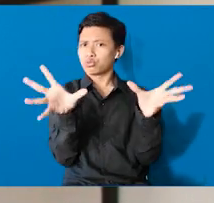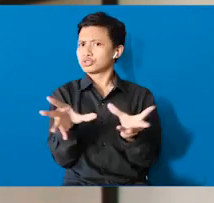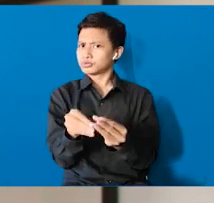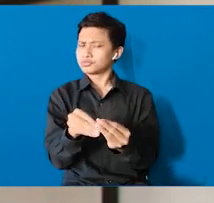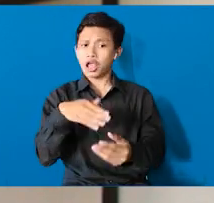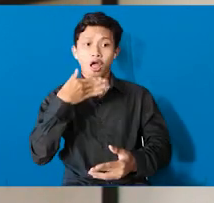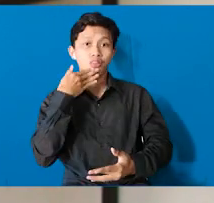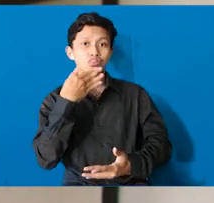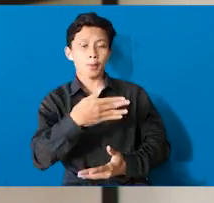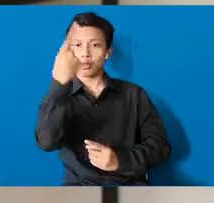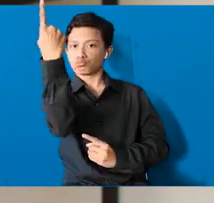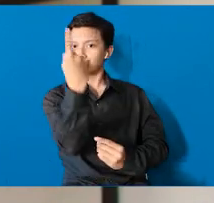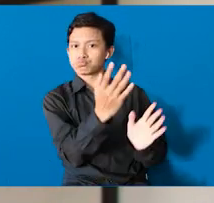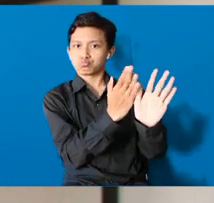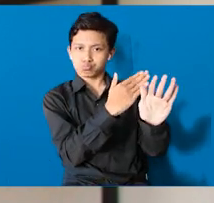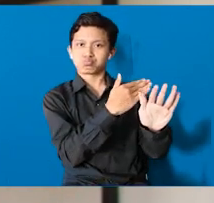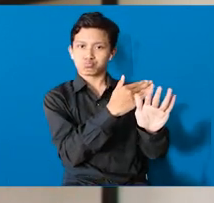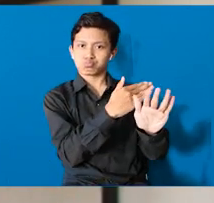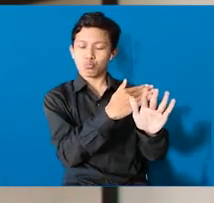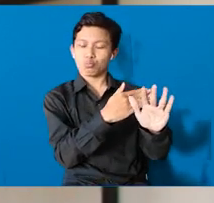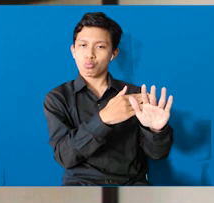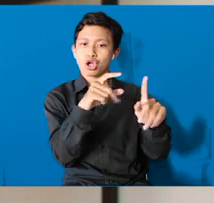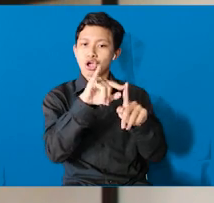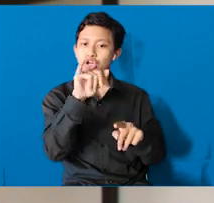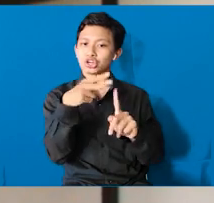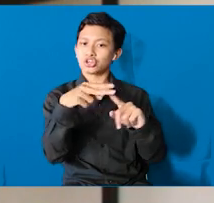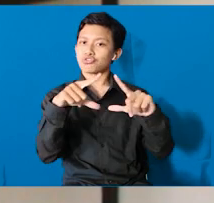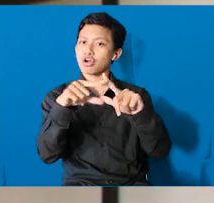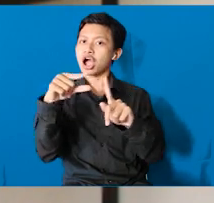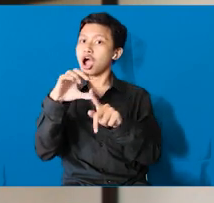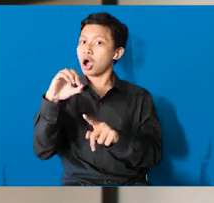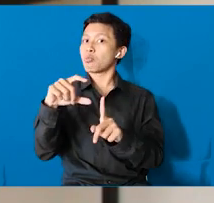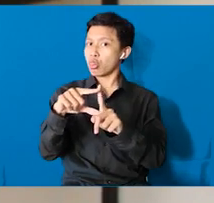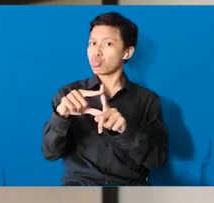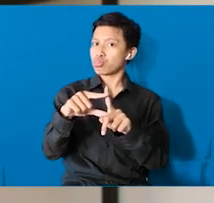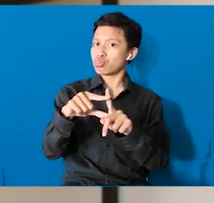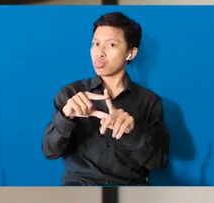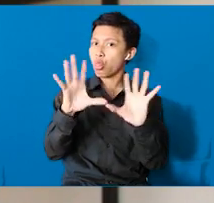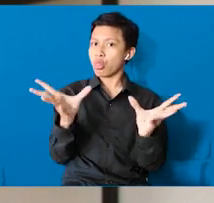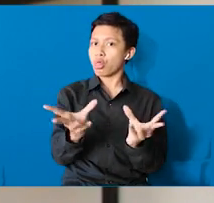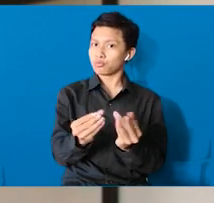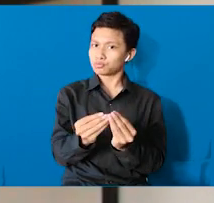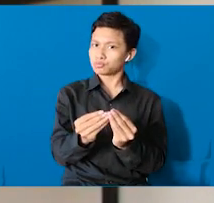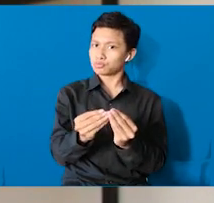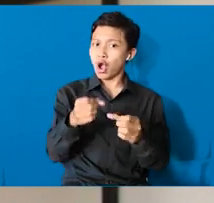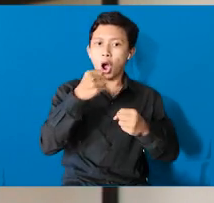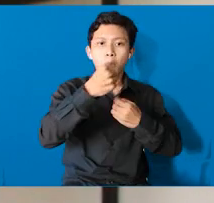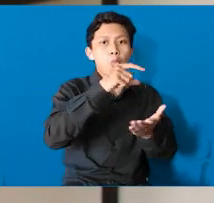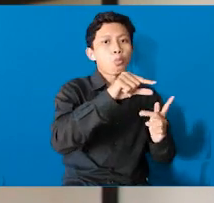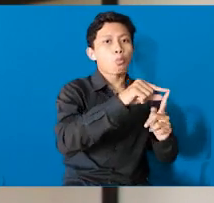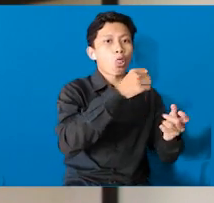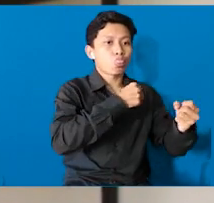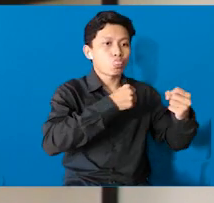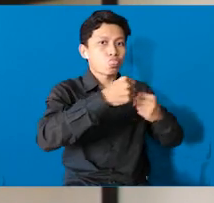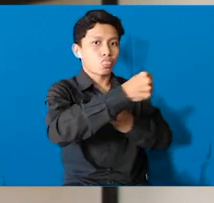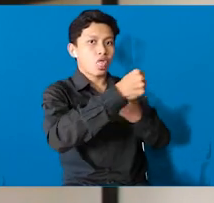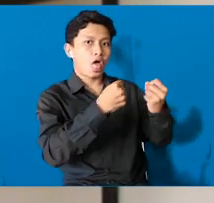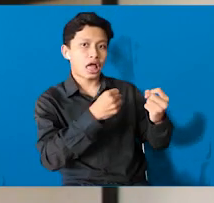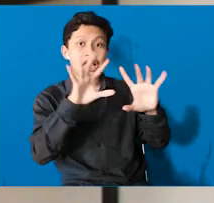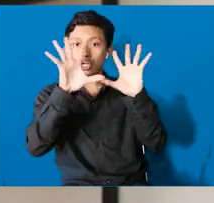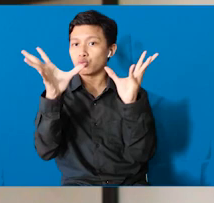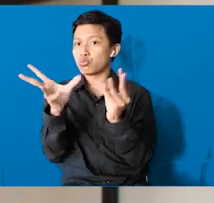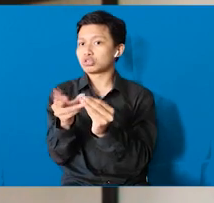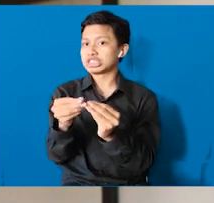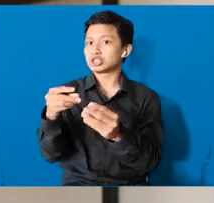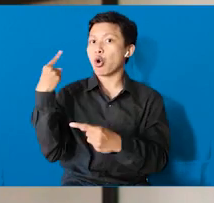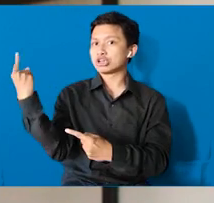kembali dengan podcast DivaPod Solidar TV. Podcast yang banyak mengangkat isu-isu terkait inklusi sosial